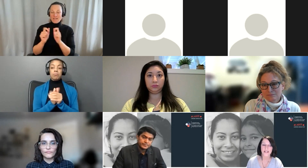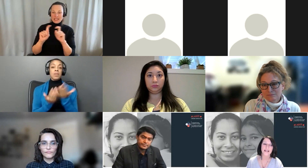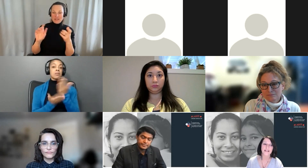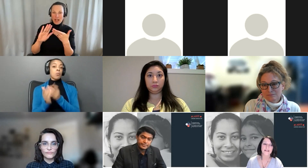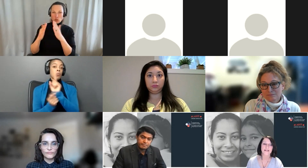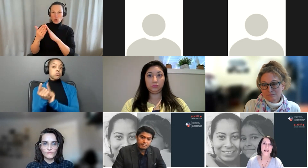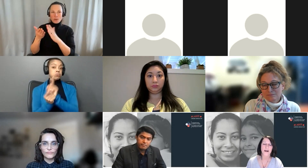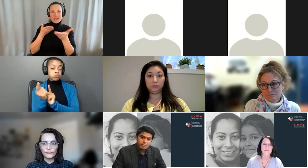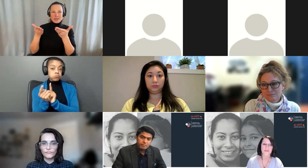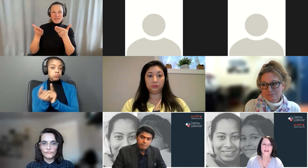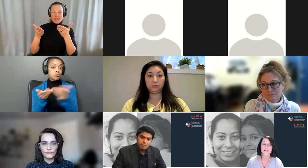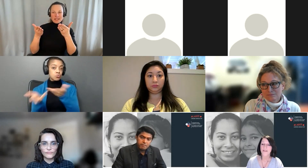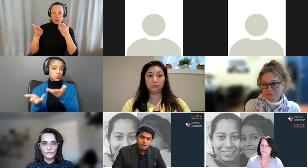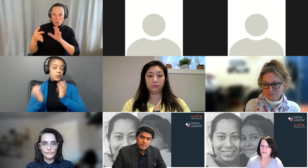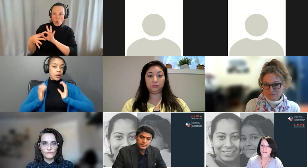Donc,